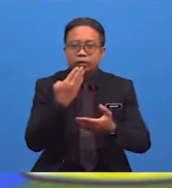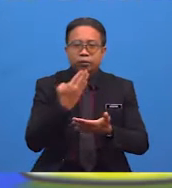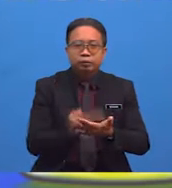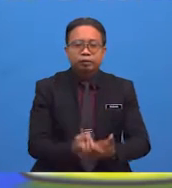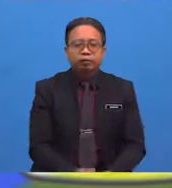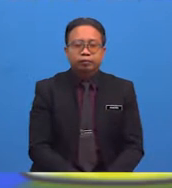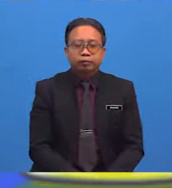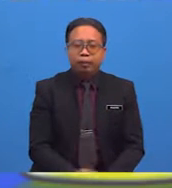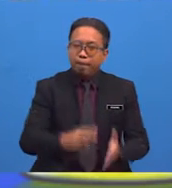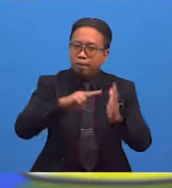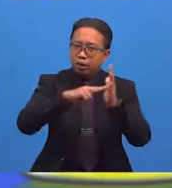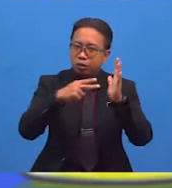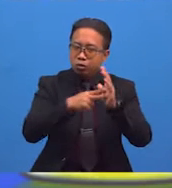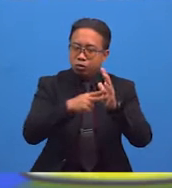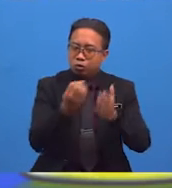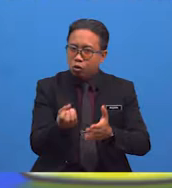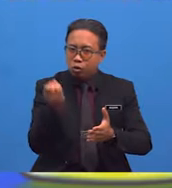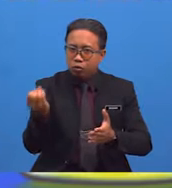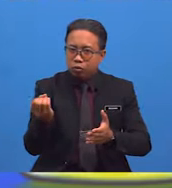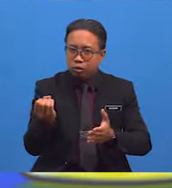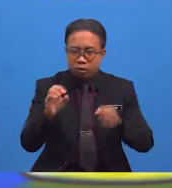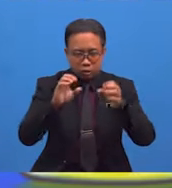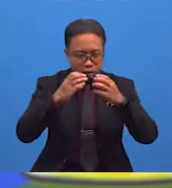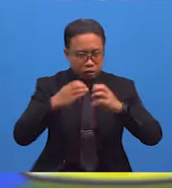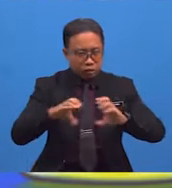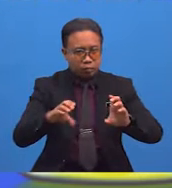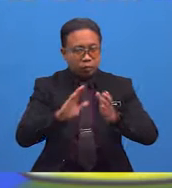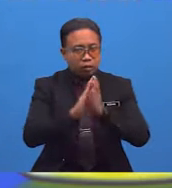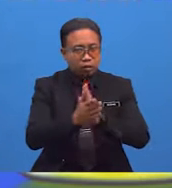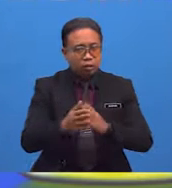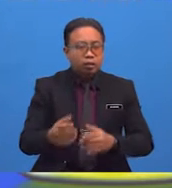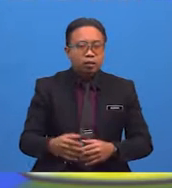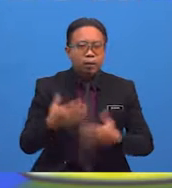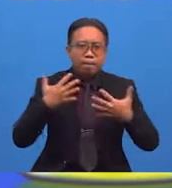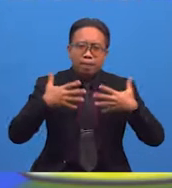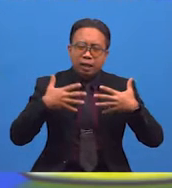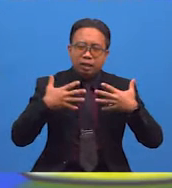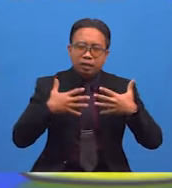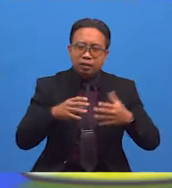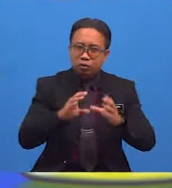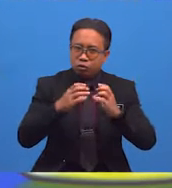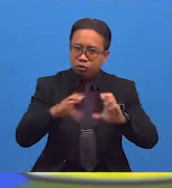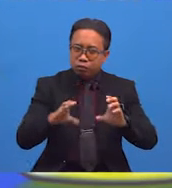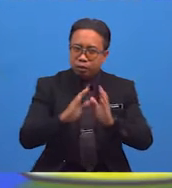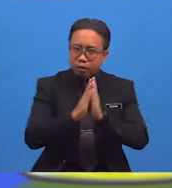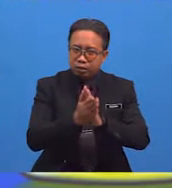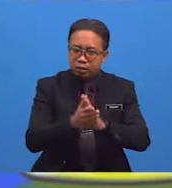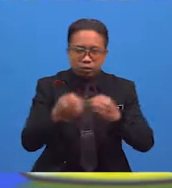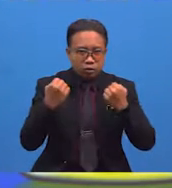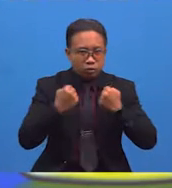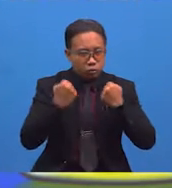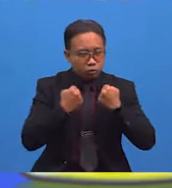baik. Bermaksud, objek yang cepat menjadi panas akan juga cepat